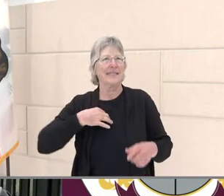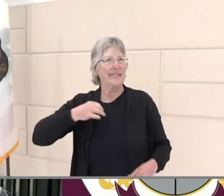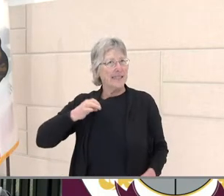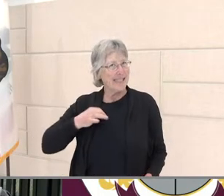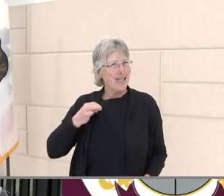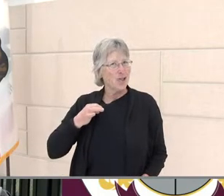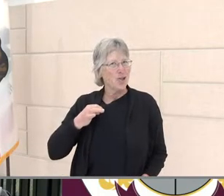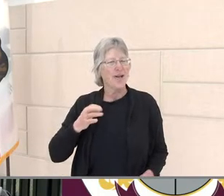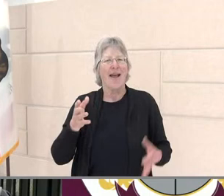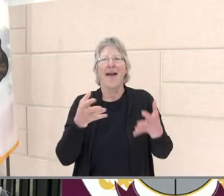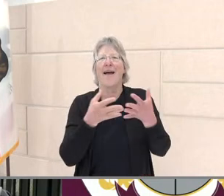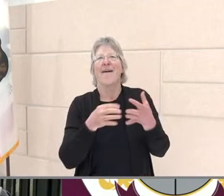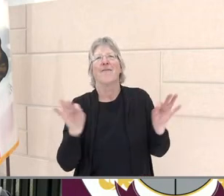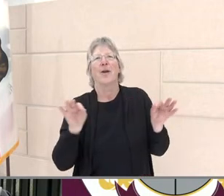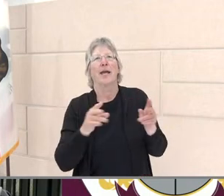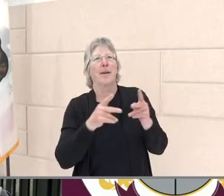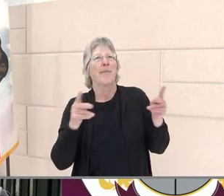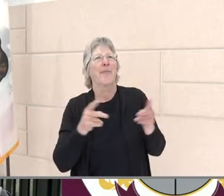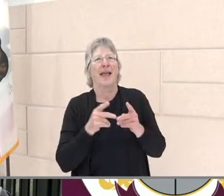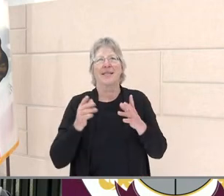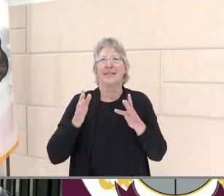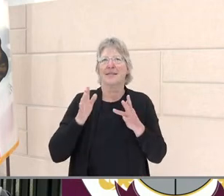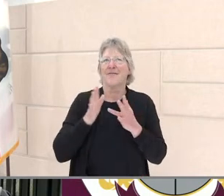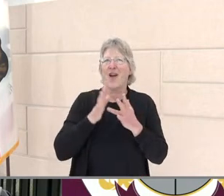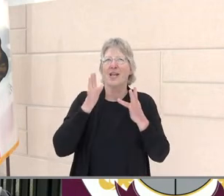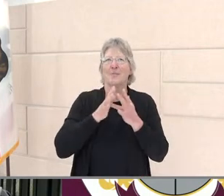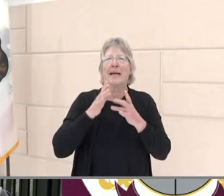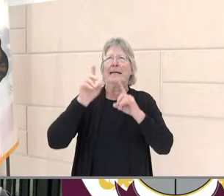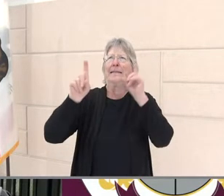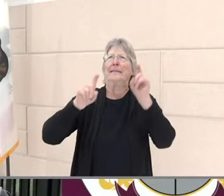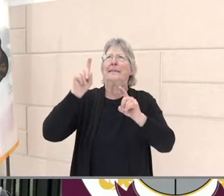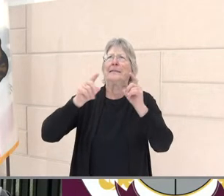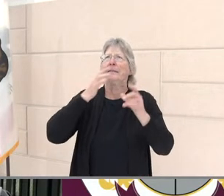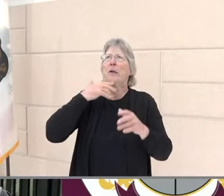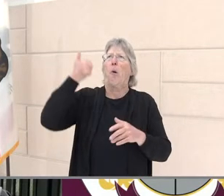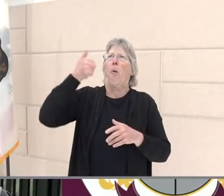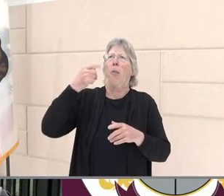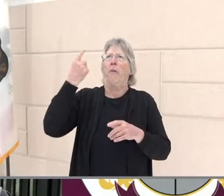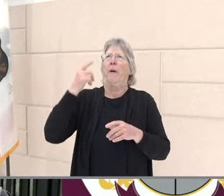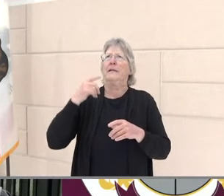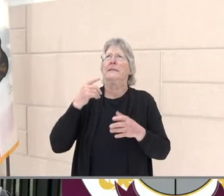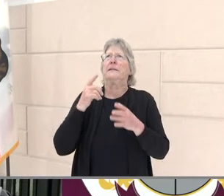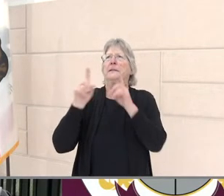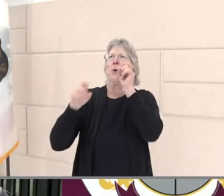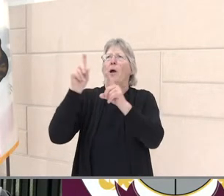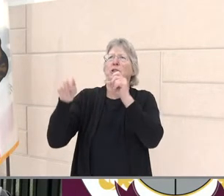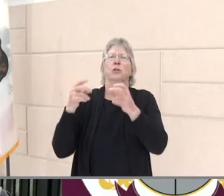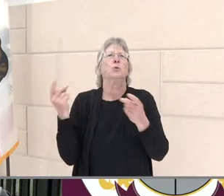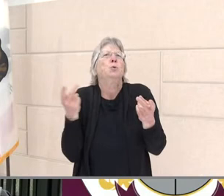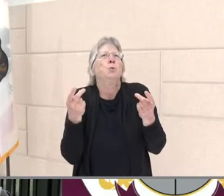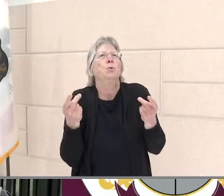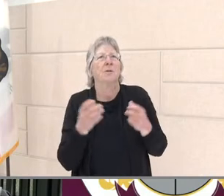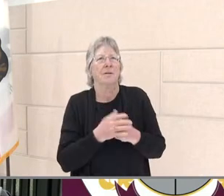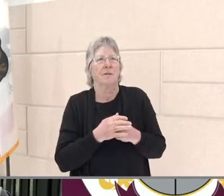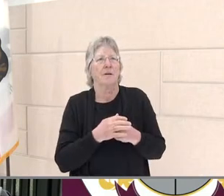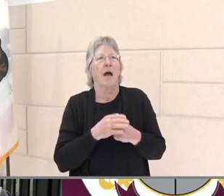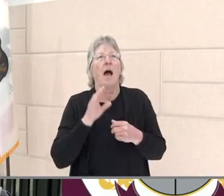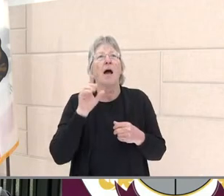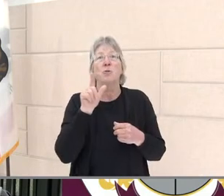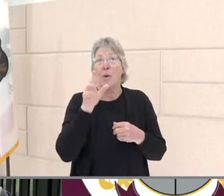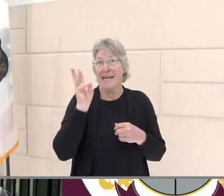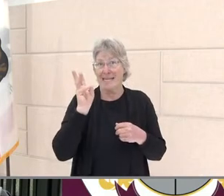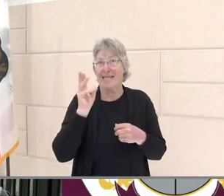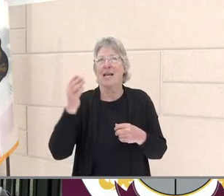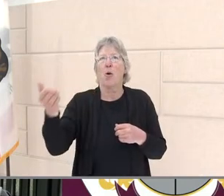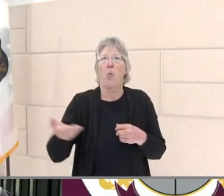គេទទួលការដឹងឮរួមទាំងចែកជាអាវយឺតផងសម្រាប់ឲ្យគេពាក់ហើយថ្